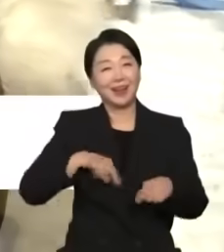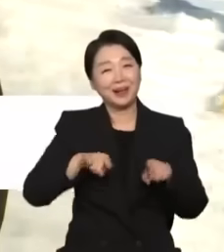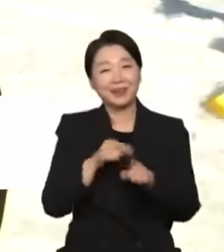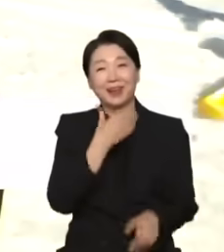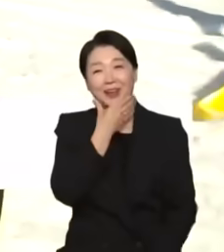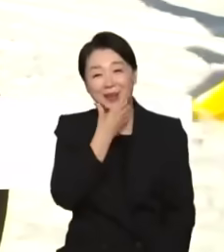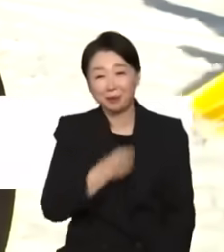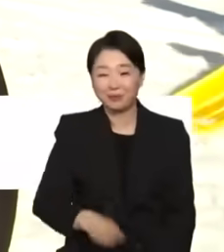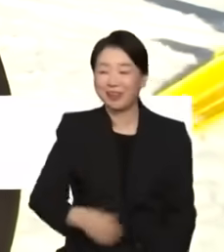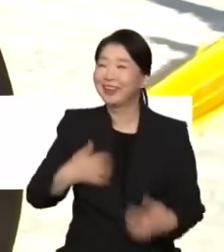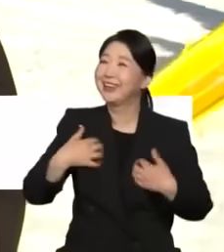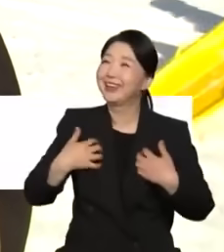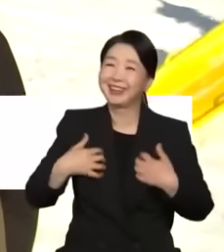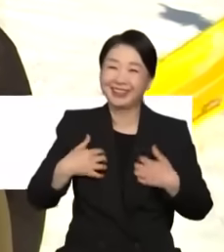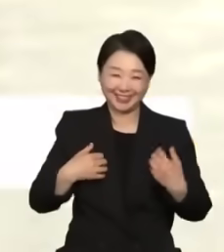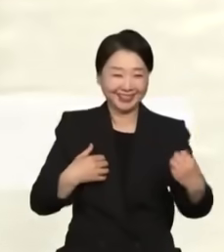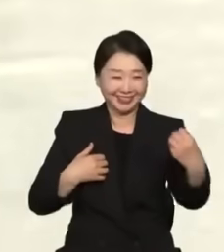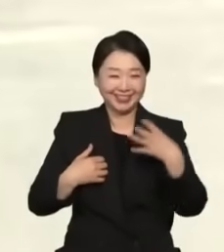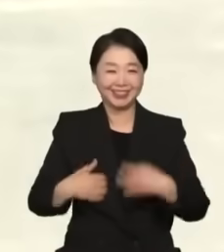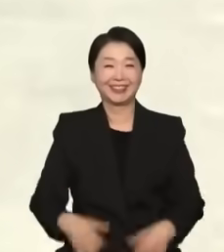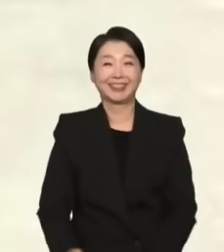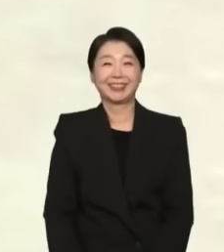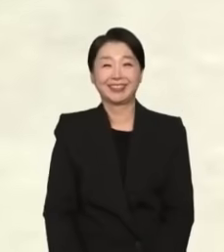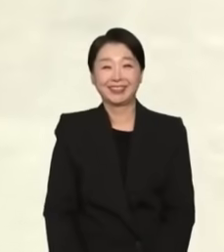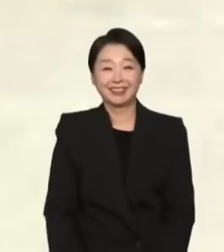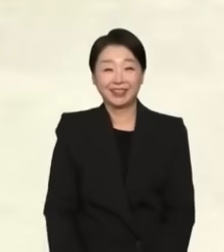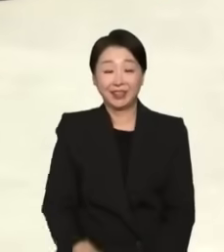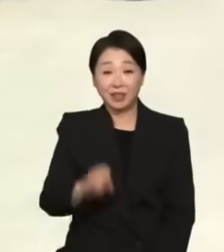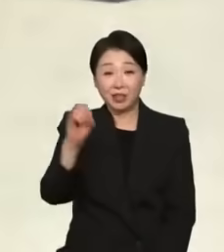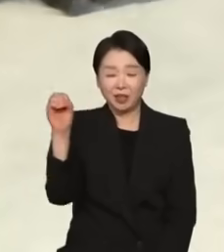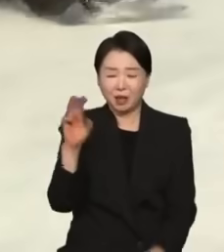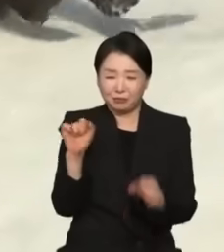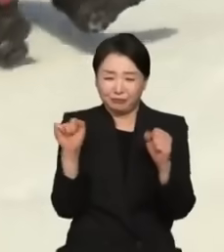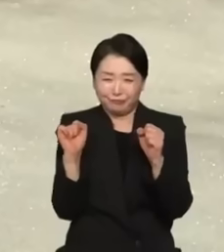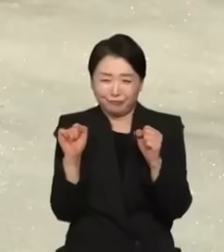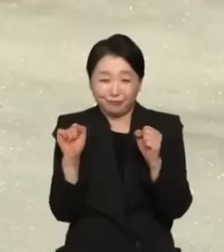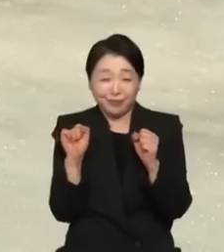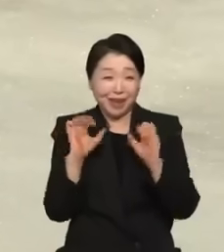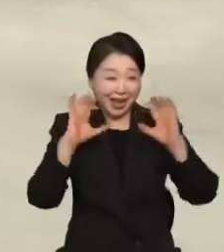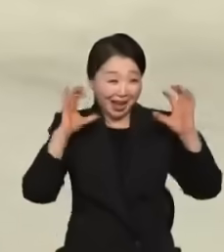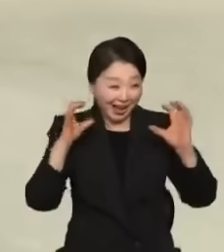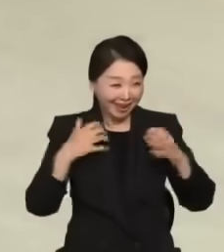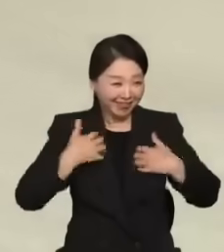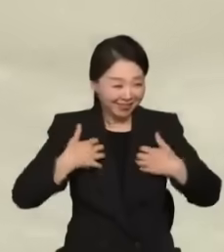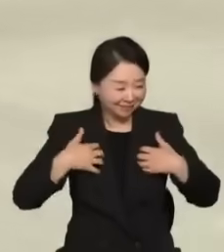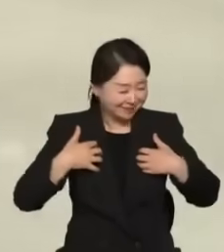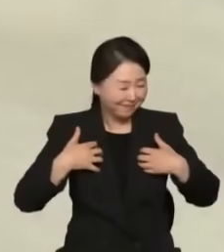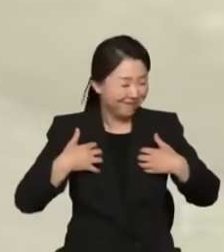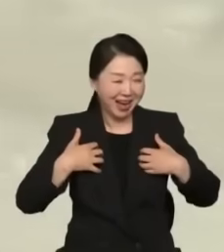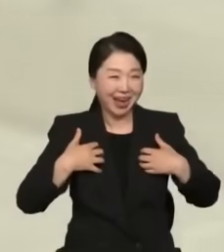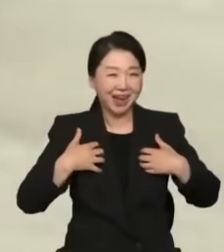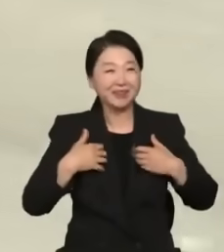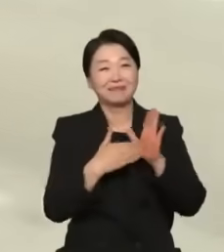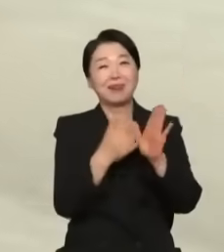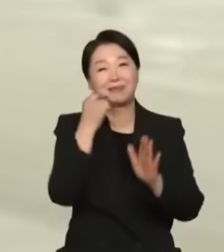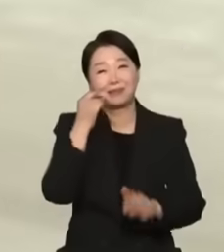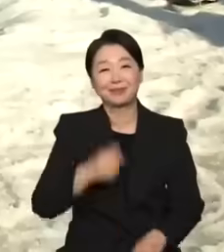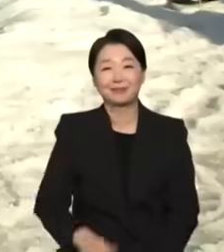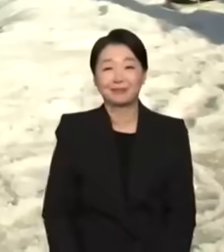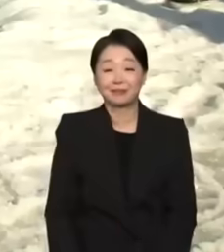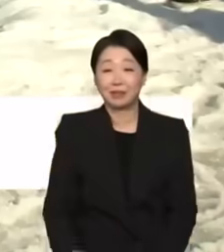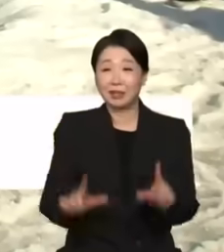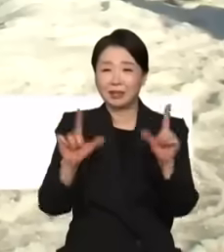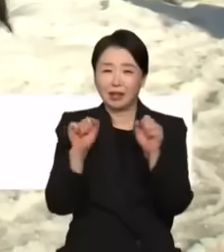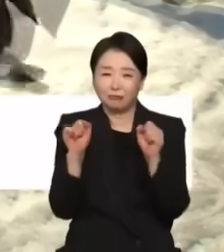행복하고. 재밌었어요. 갑자기 다가온 추위도 아이들의 기쁨을 이길 수 없었습니다.